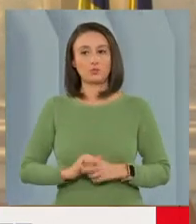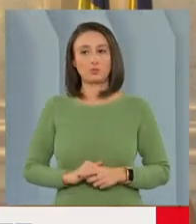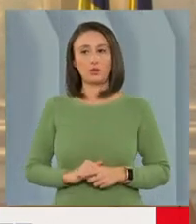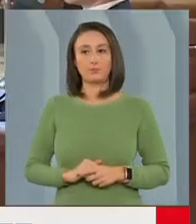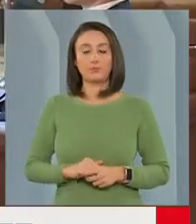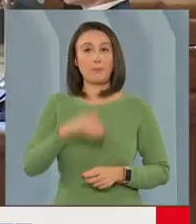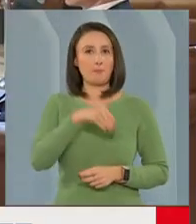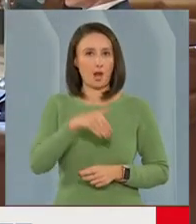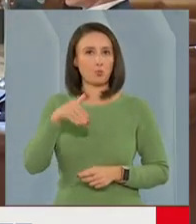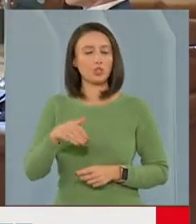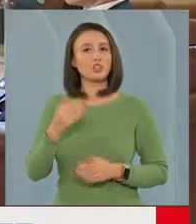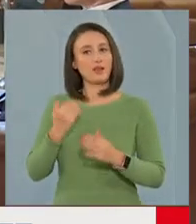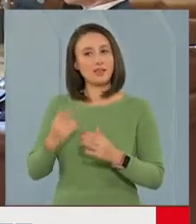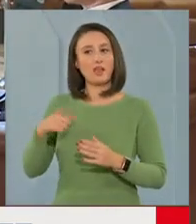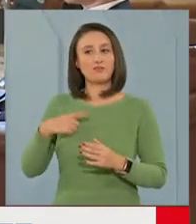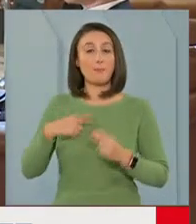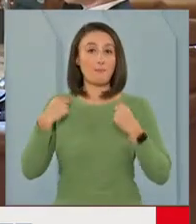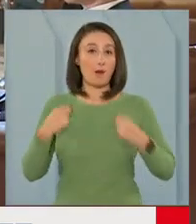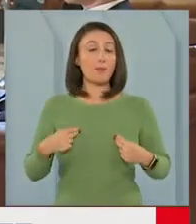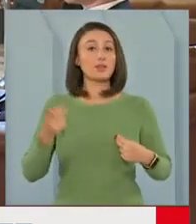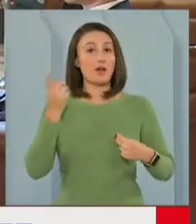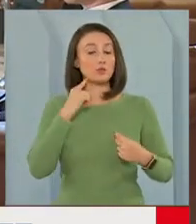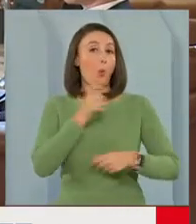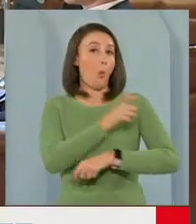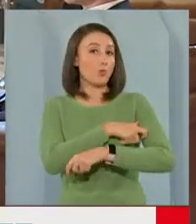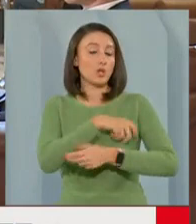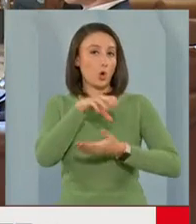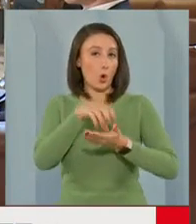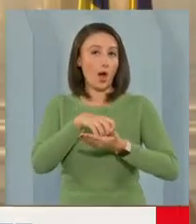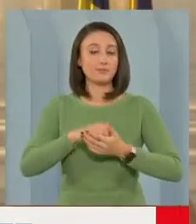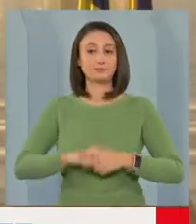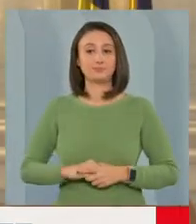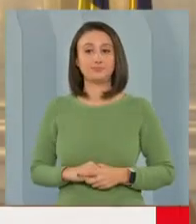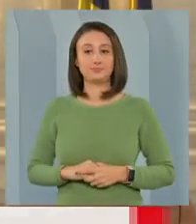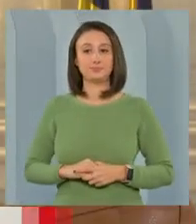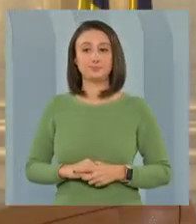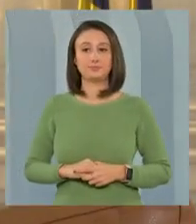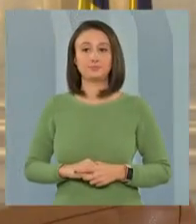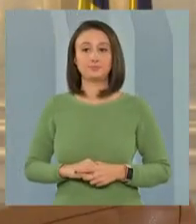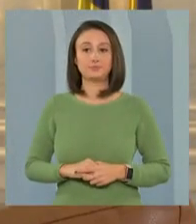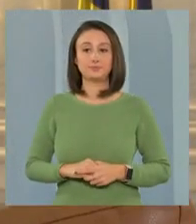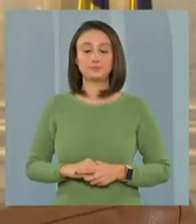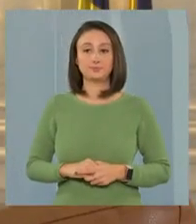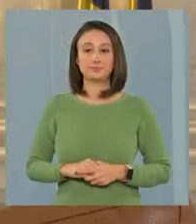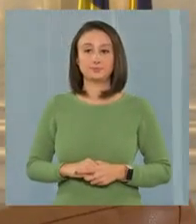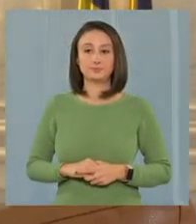zona Maramureșului înainte de a deveni parlamentar a fost consilier local în cadrul consiliului local al municipiului Baia